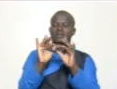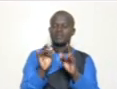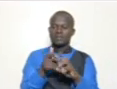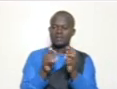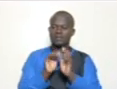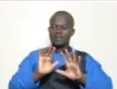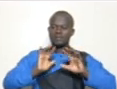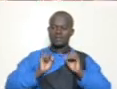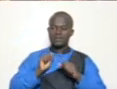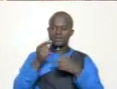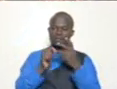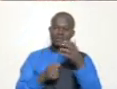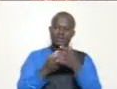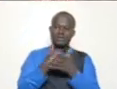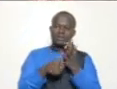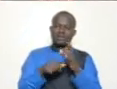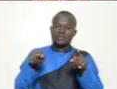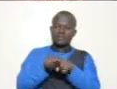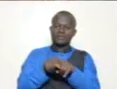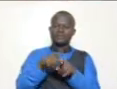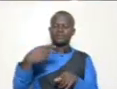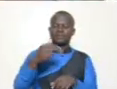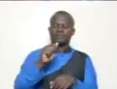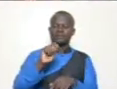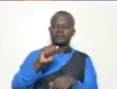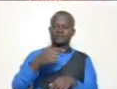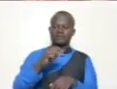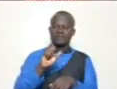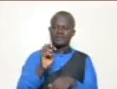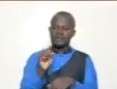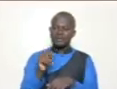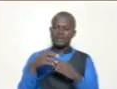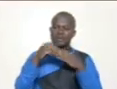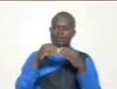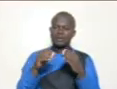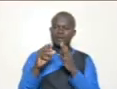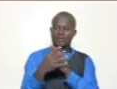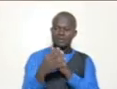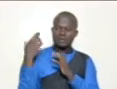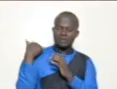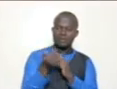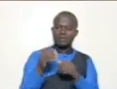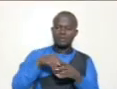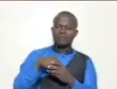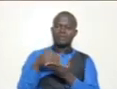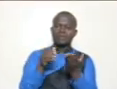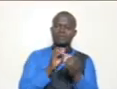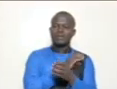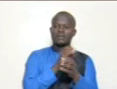none ibarinde ibishobora kubangiza nkuko hategeka imana Lambert uyo barabyagateganya ushamishinzwe abana muri iyo komisiyo